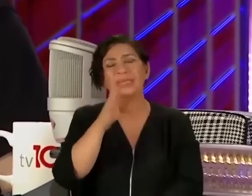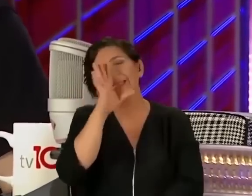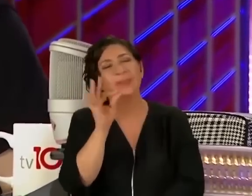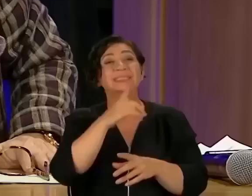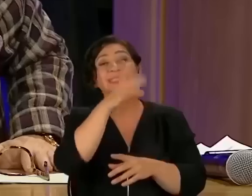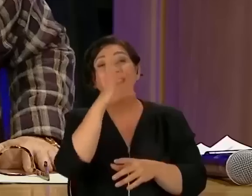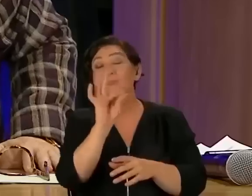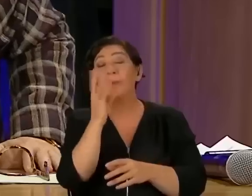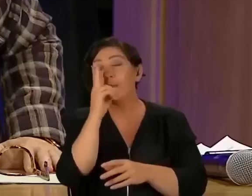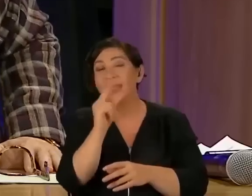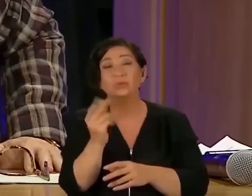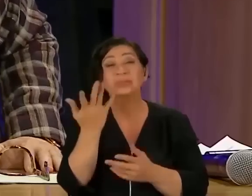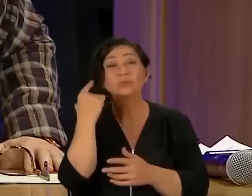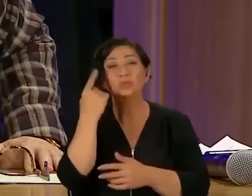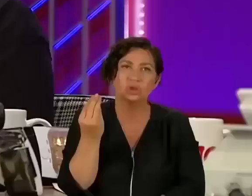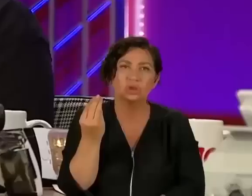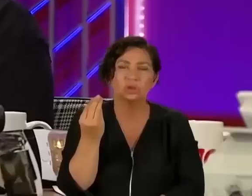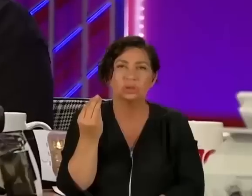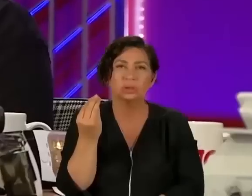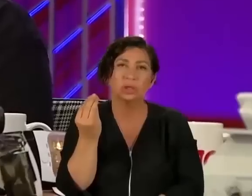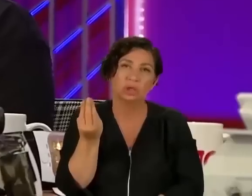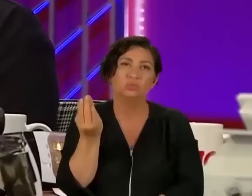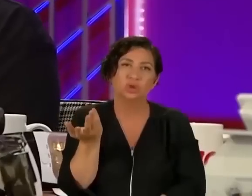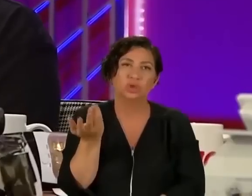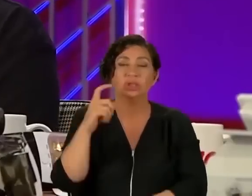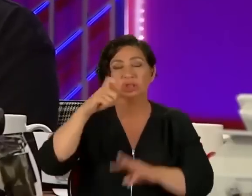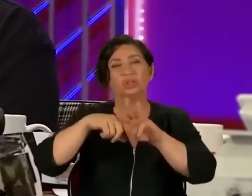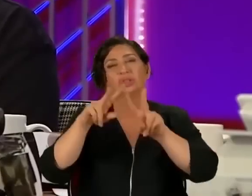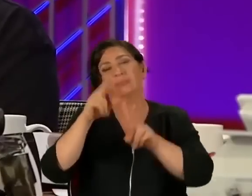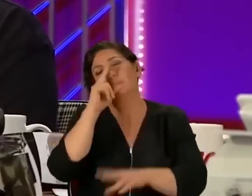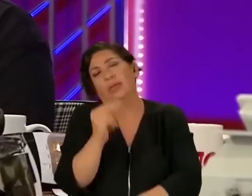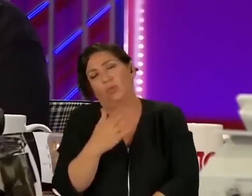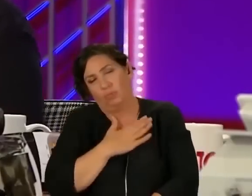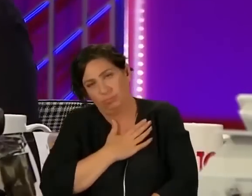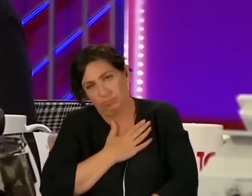Merak ediyorum kimleri beğeniyorsun ve ne düşünüyorsun? Cem Yılmaz'ı beğeniyorum zaten.